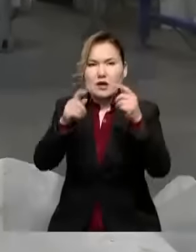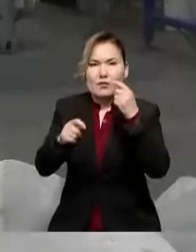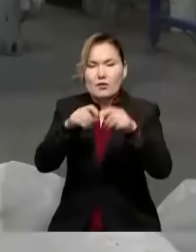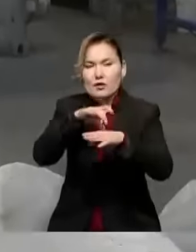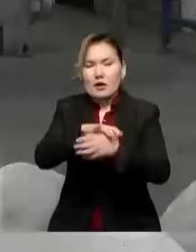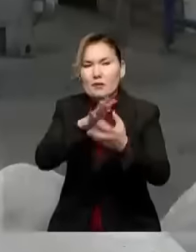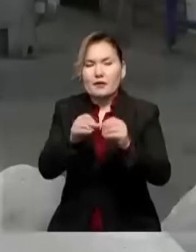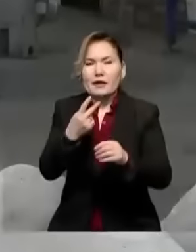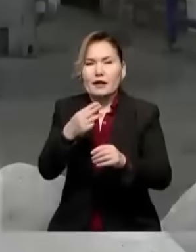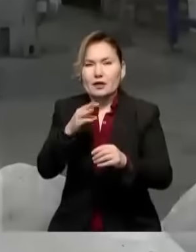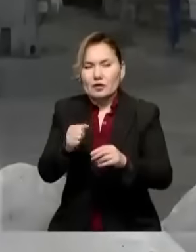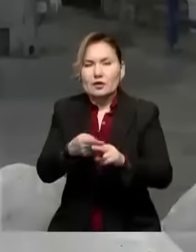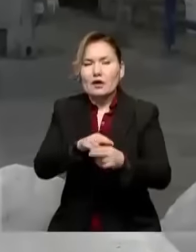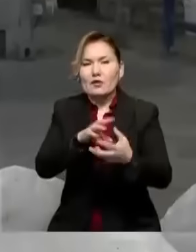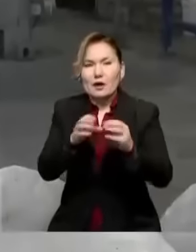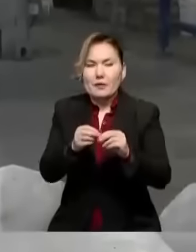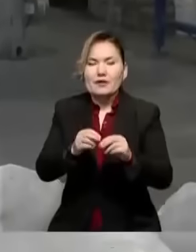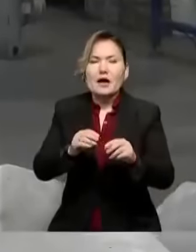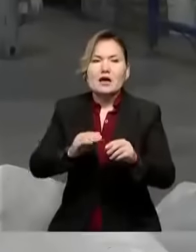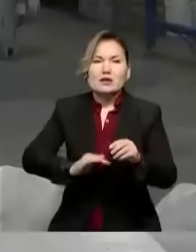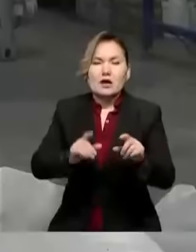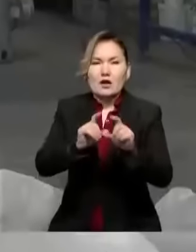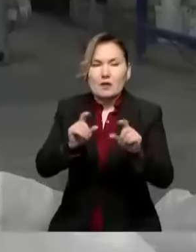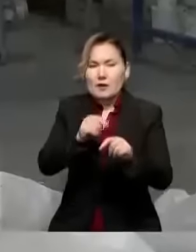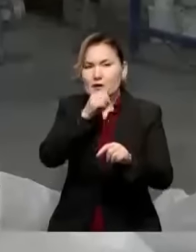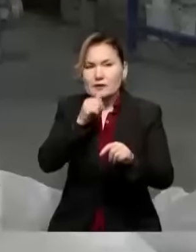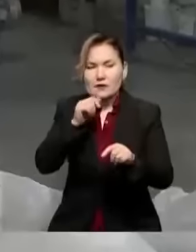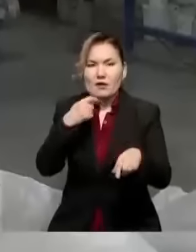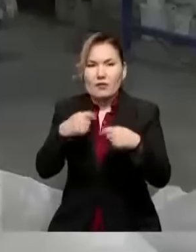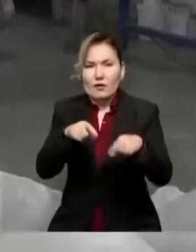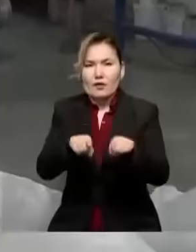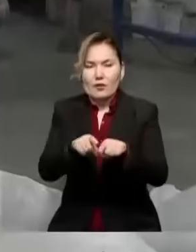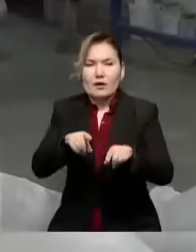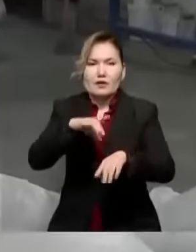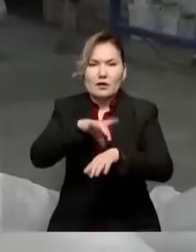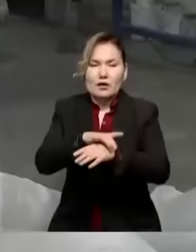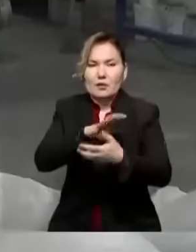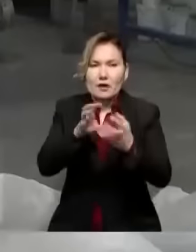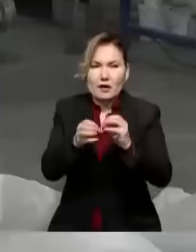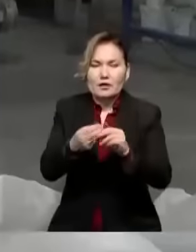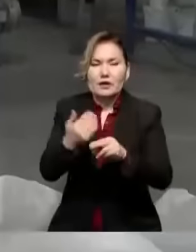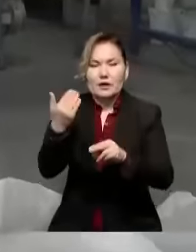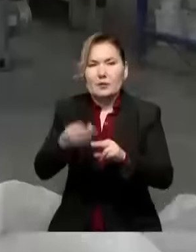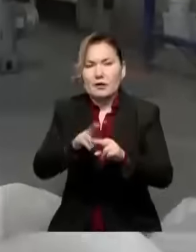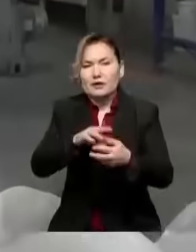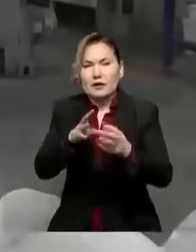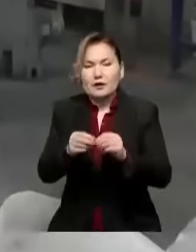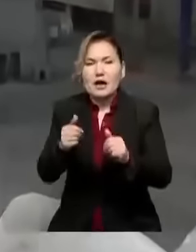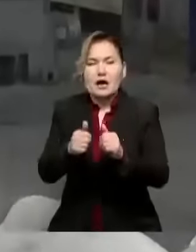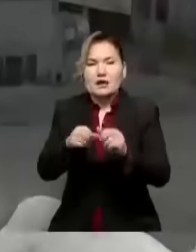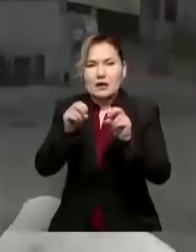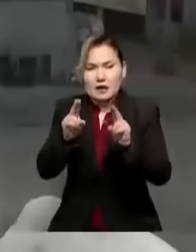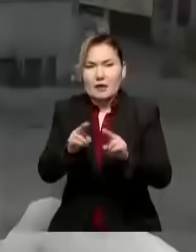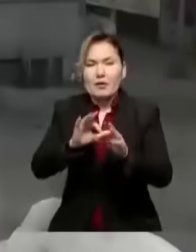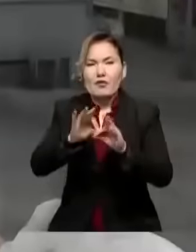яғни 2 тоннадан астам өнім жеке меншік секторда өндіріліп жатқан жерден тәркіленген. Бұл тауардың барлығы мына жанымызда тұрған